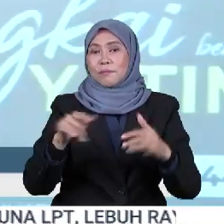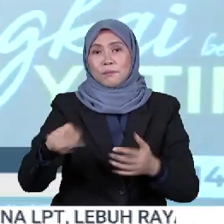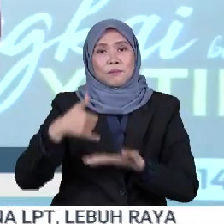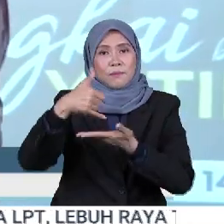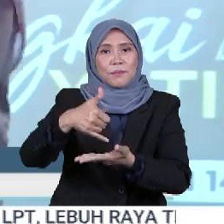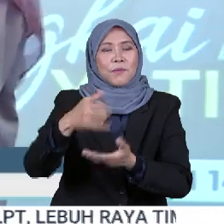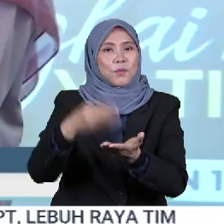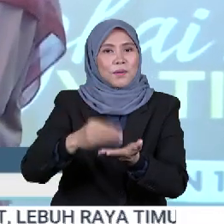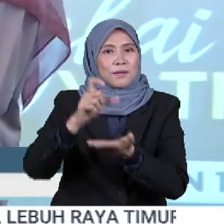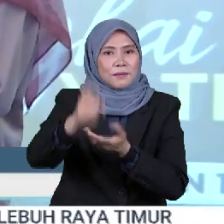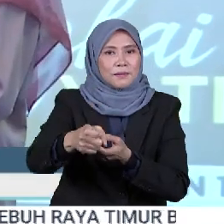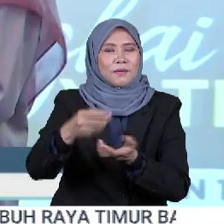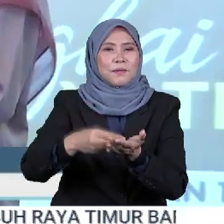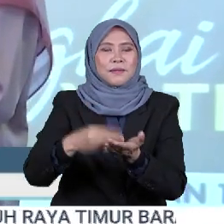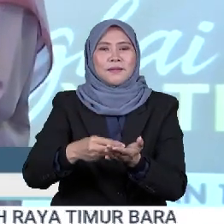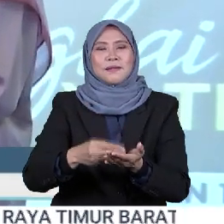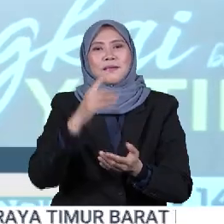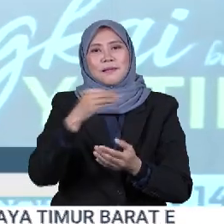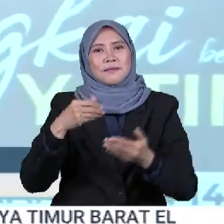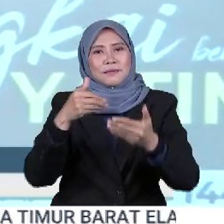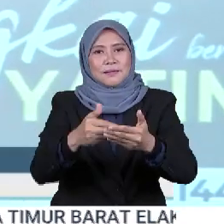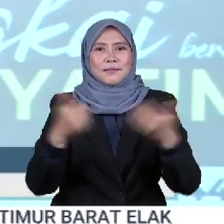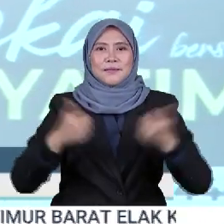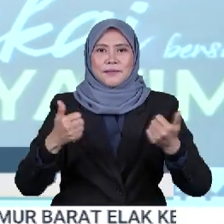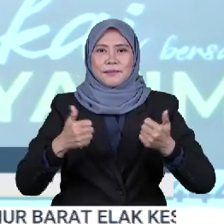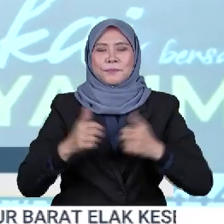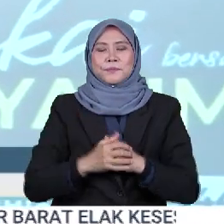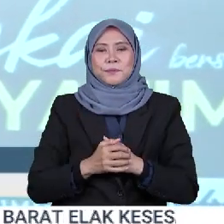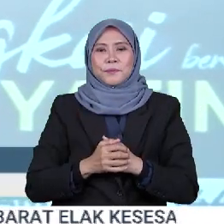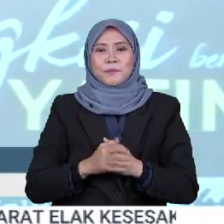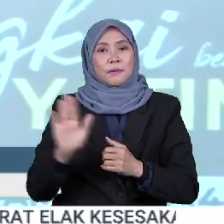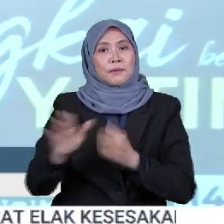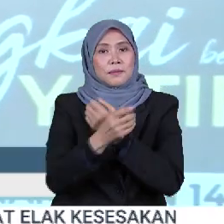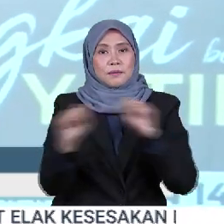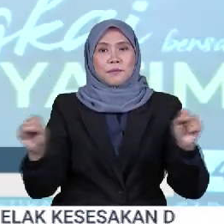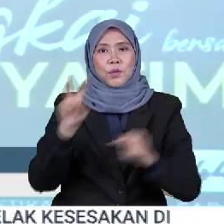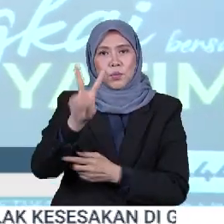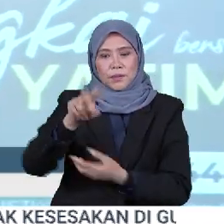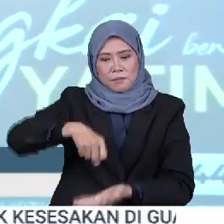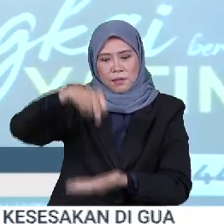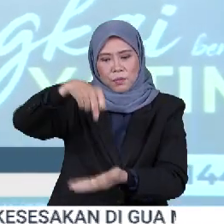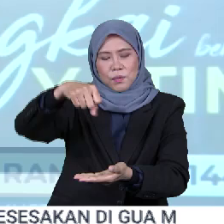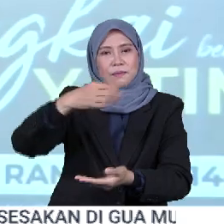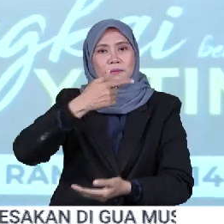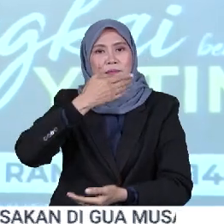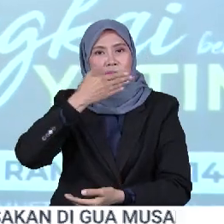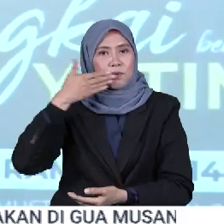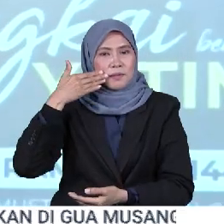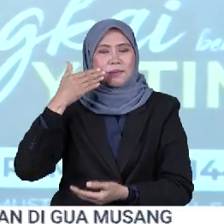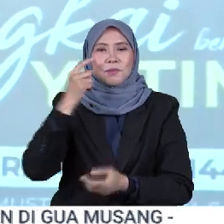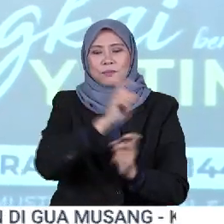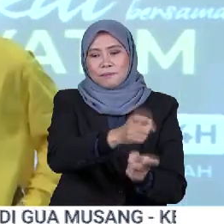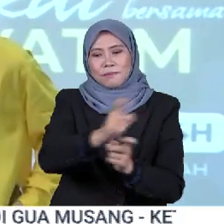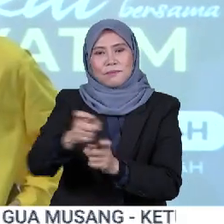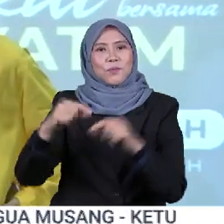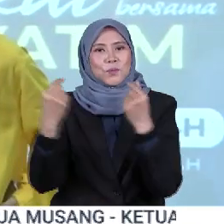sebagai persediaan awal menyambut ketibaan Syawal. Pihaknya turut menyediakan 2,000 bakul Ramadan untuk diagihkan kepada